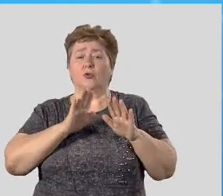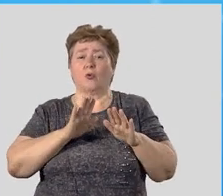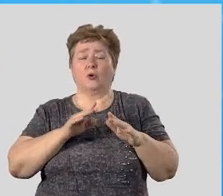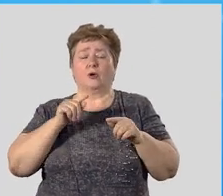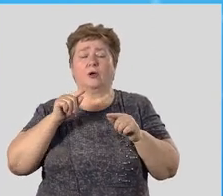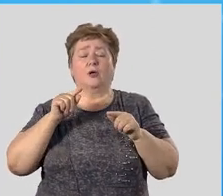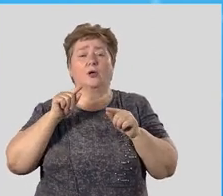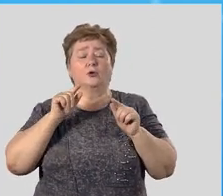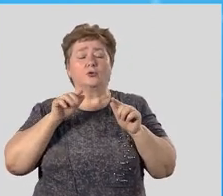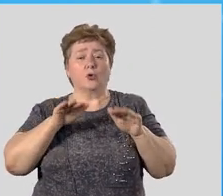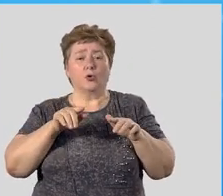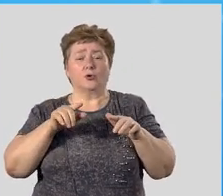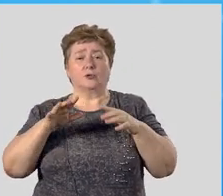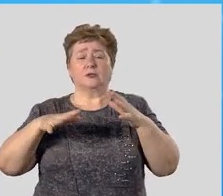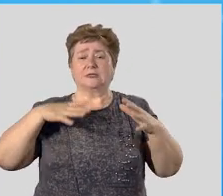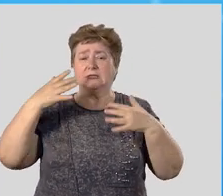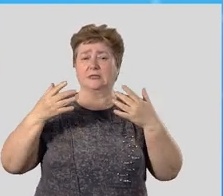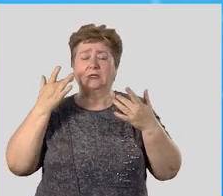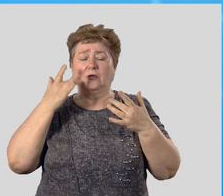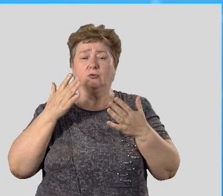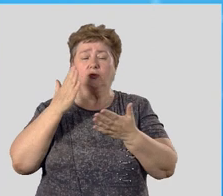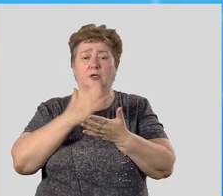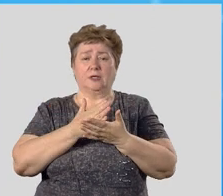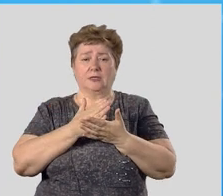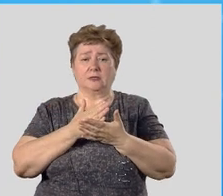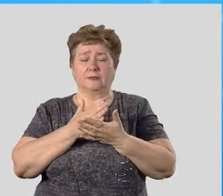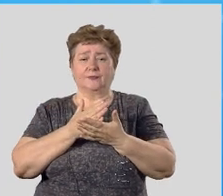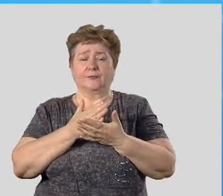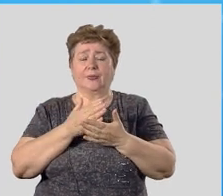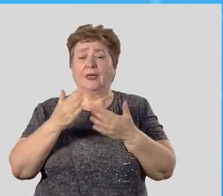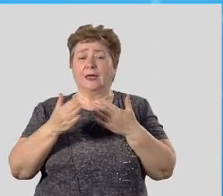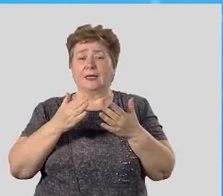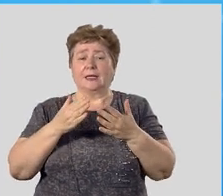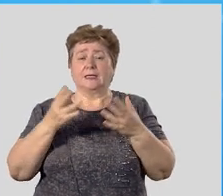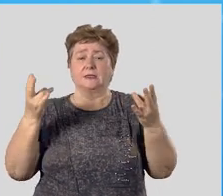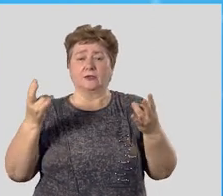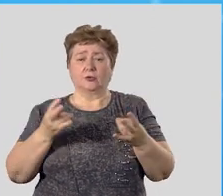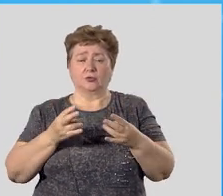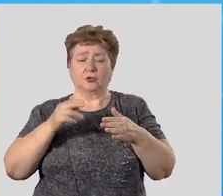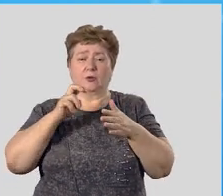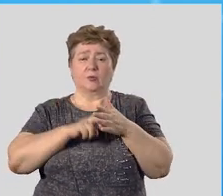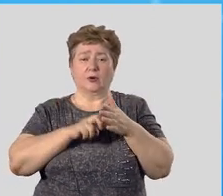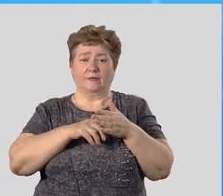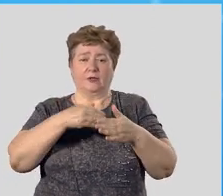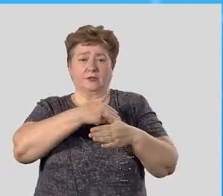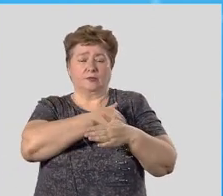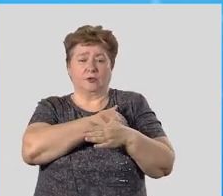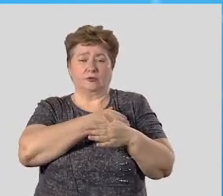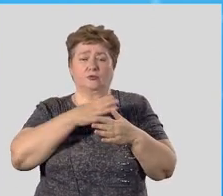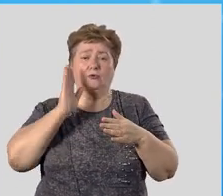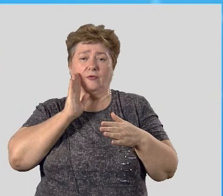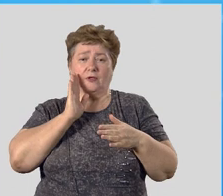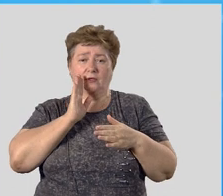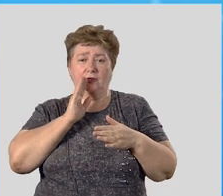только той среды, в которой он расположен. Если нужно измерить температуру